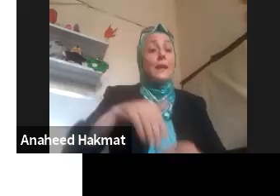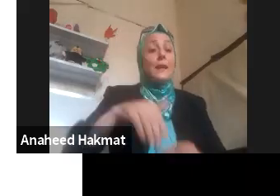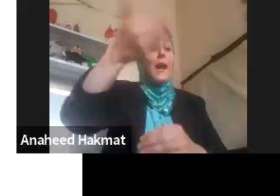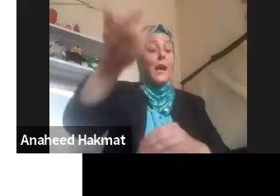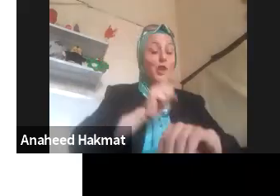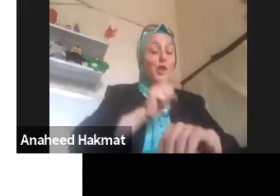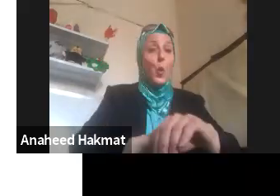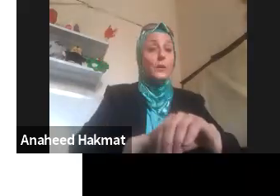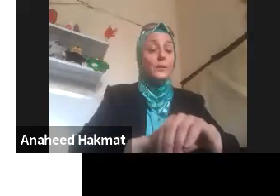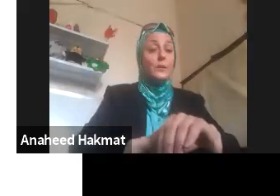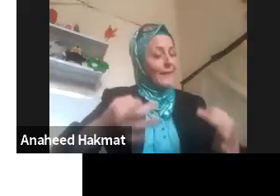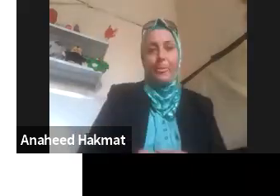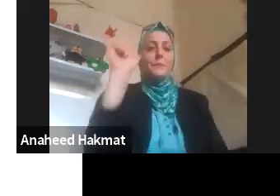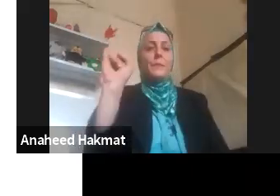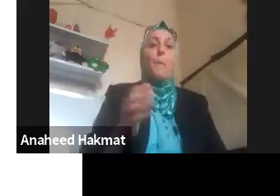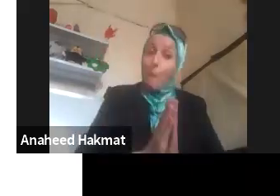ممكن تذكر الأسئلة